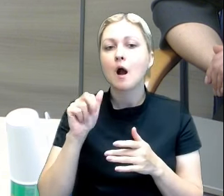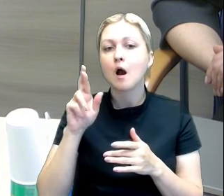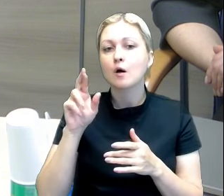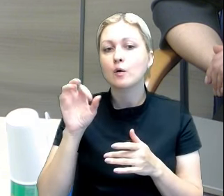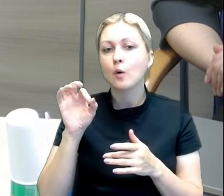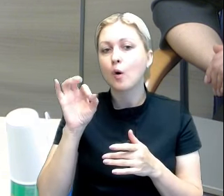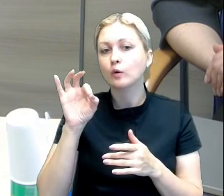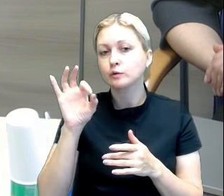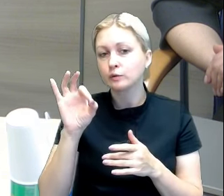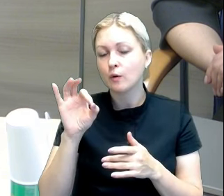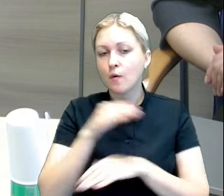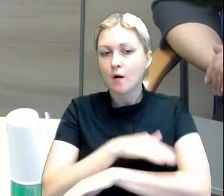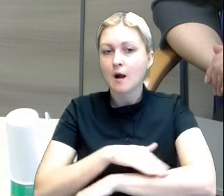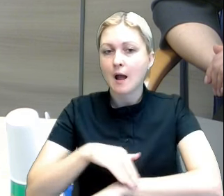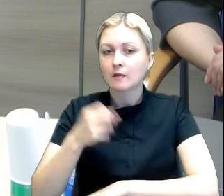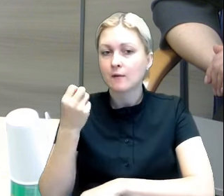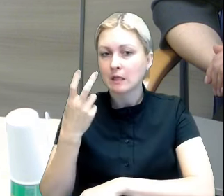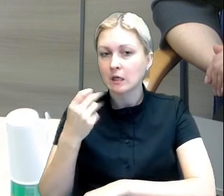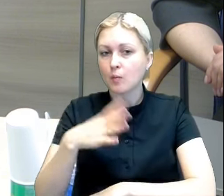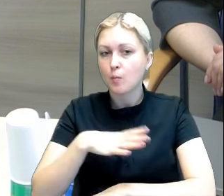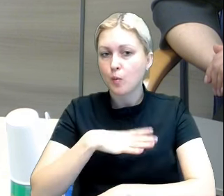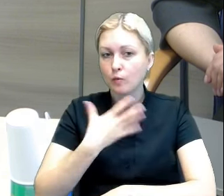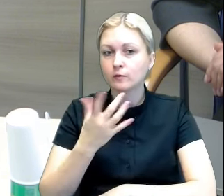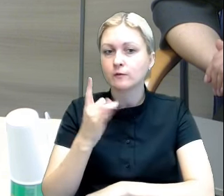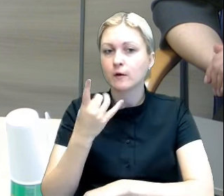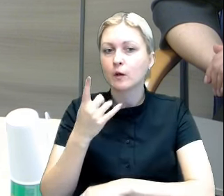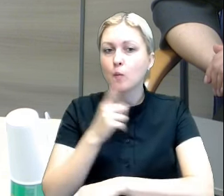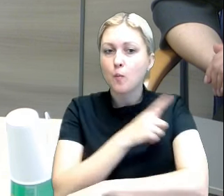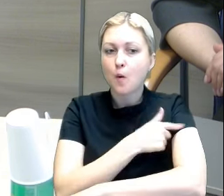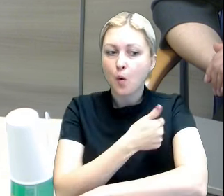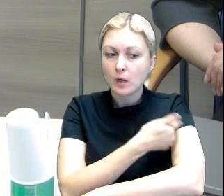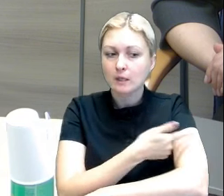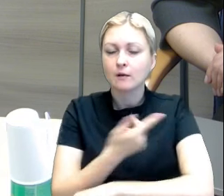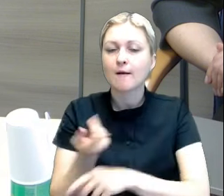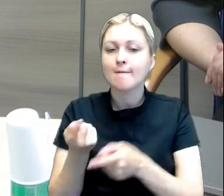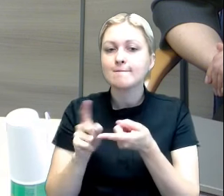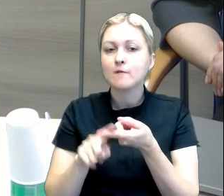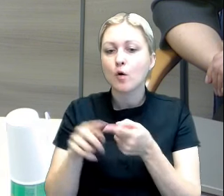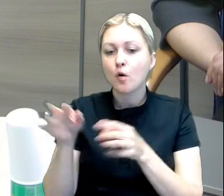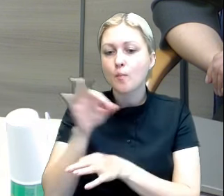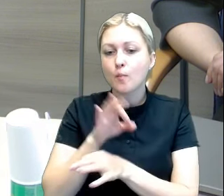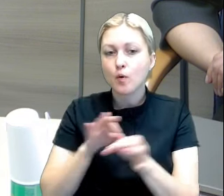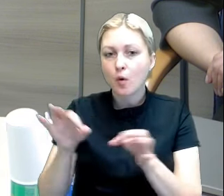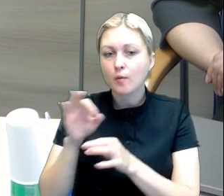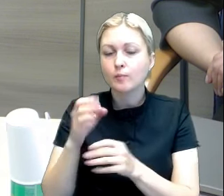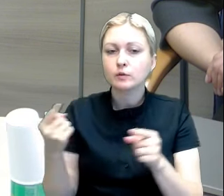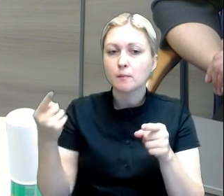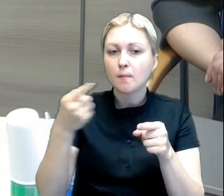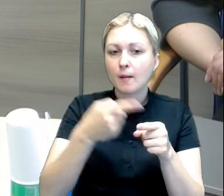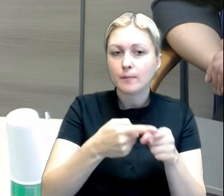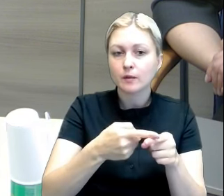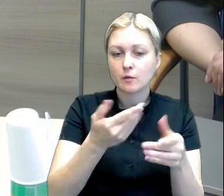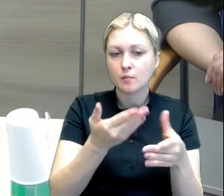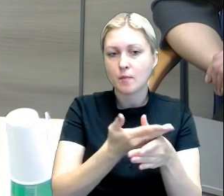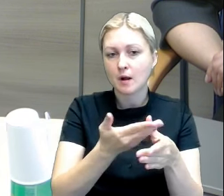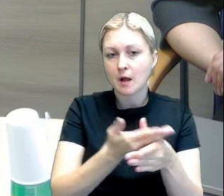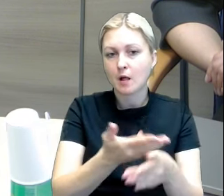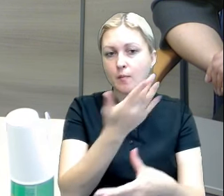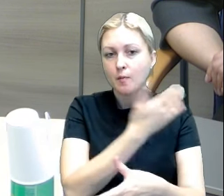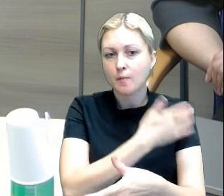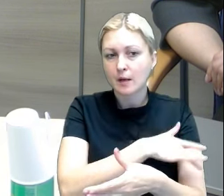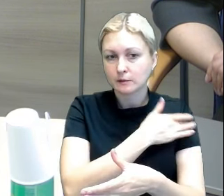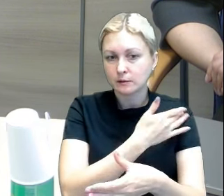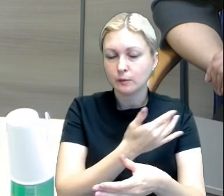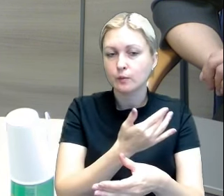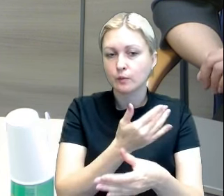vaikų poliklinikoje pagal projektą bus įrengtos papildomos papildomos poityvios pagalbos paslaugos nepanaikinant tokių